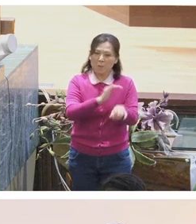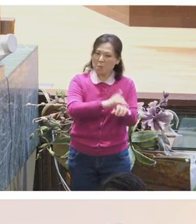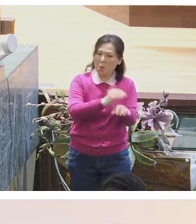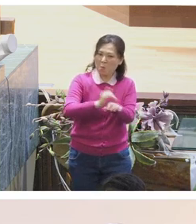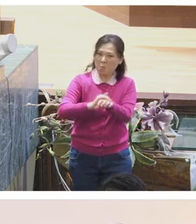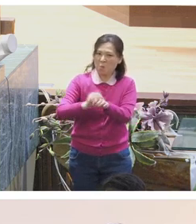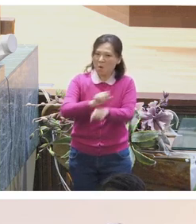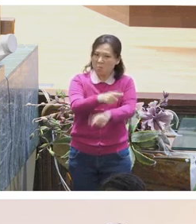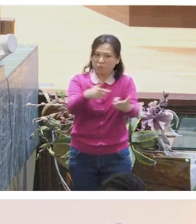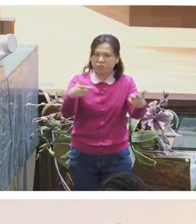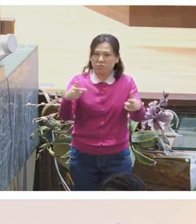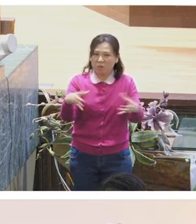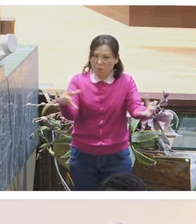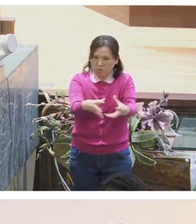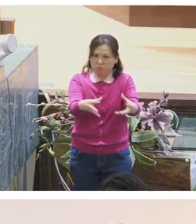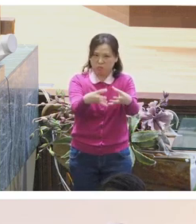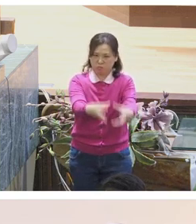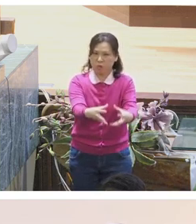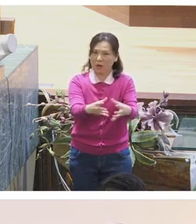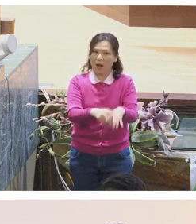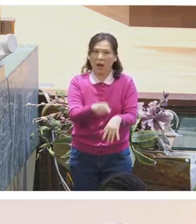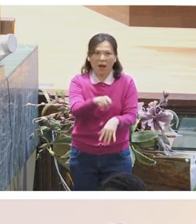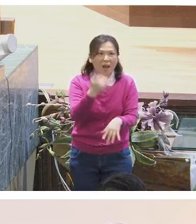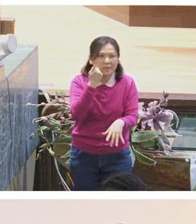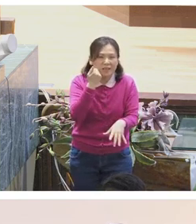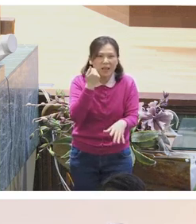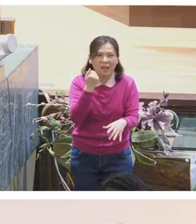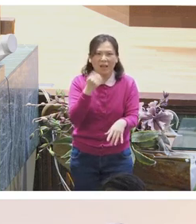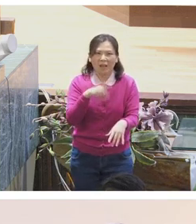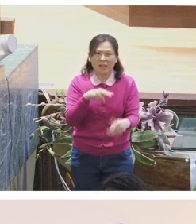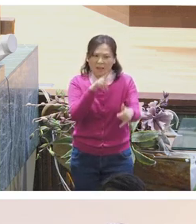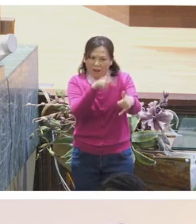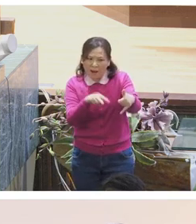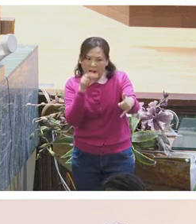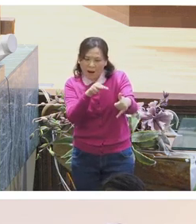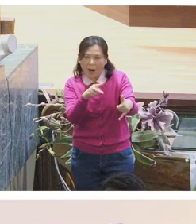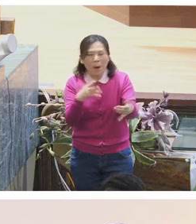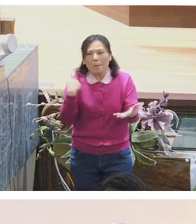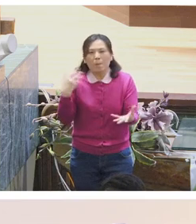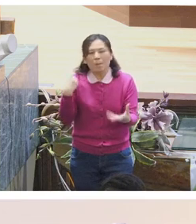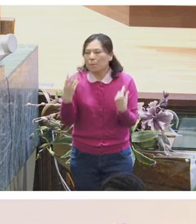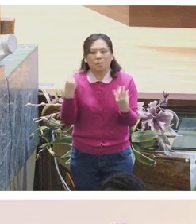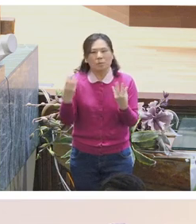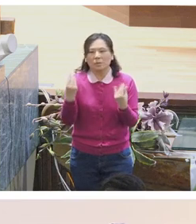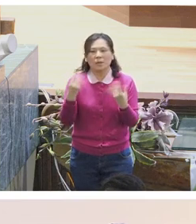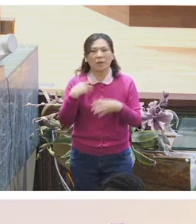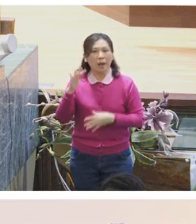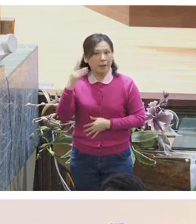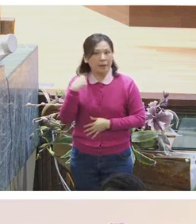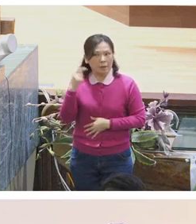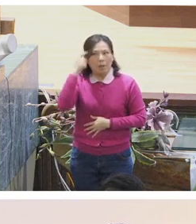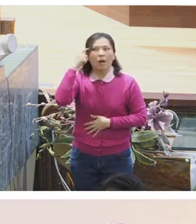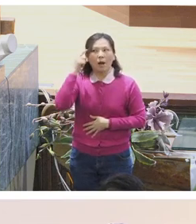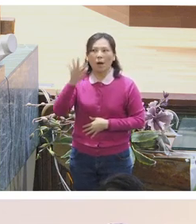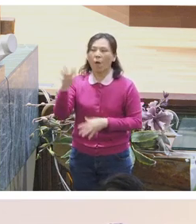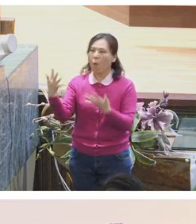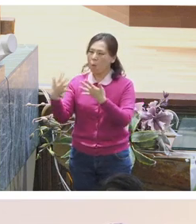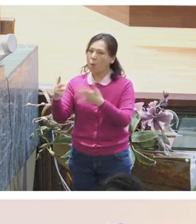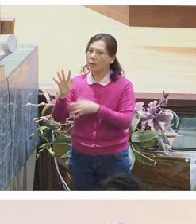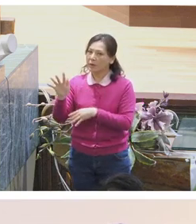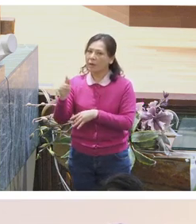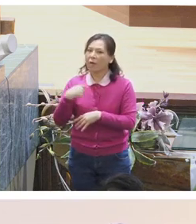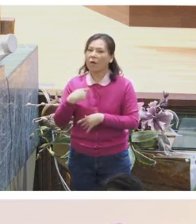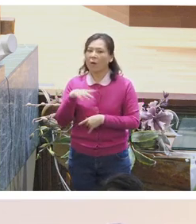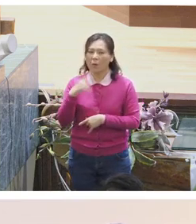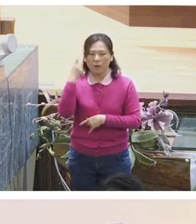后我不知道确切是谁，但是当我想到一个问题的时候，我可以知道说我不是一